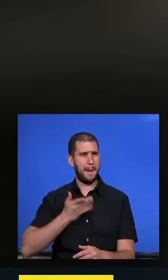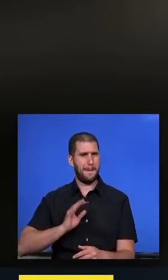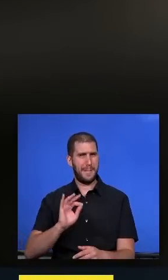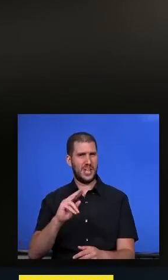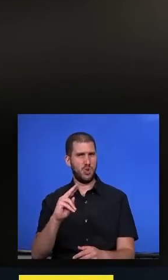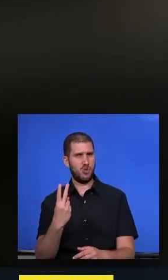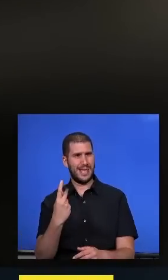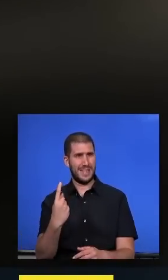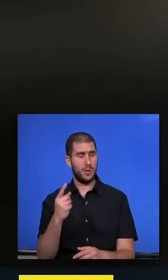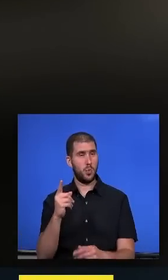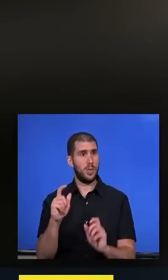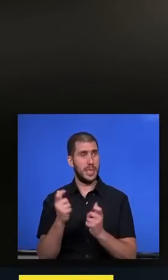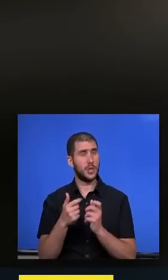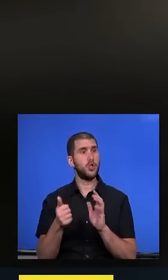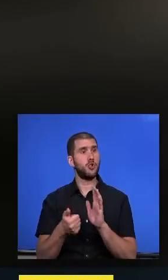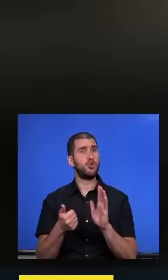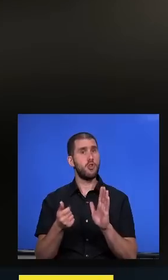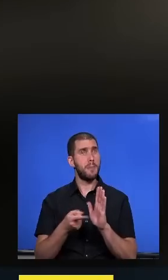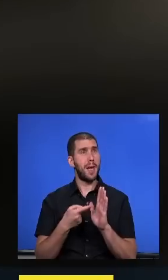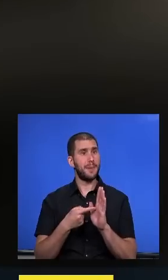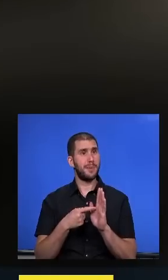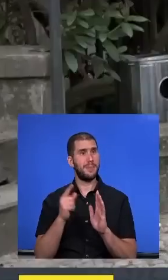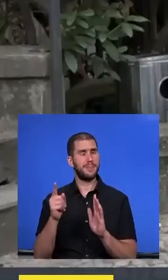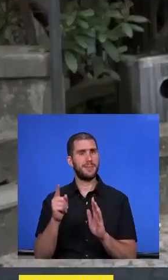השני, הוא נעצר 6 פעמים על